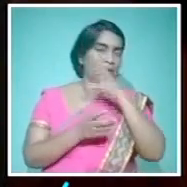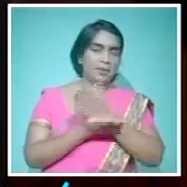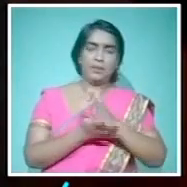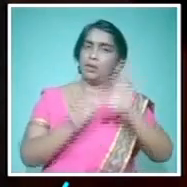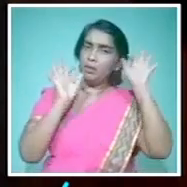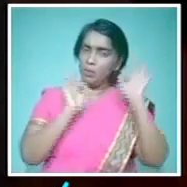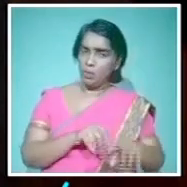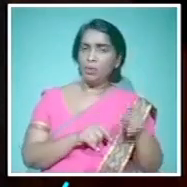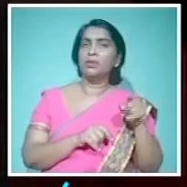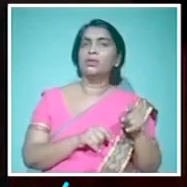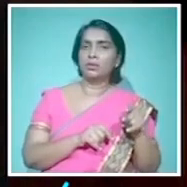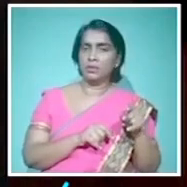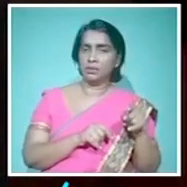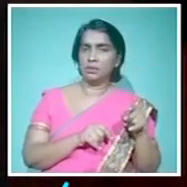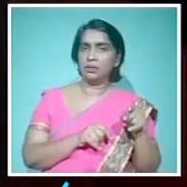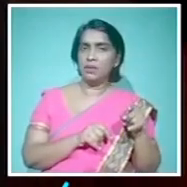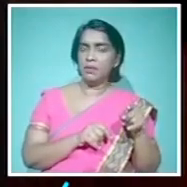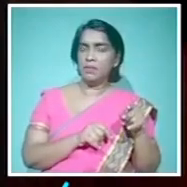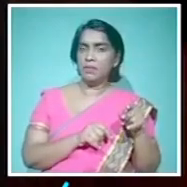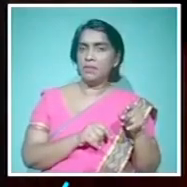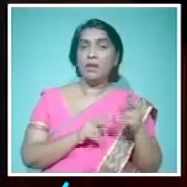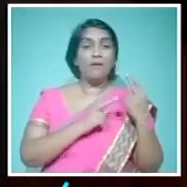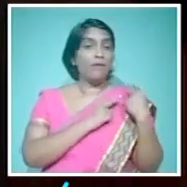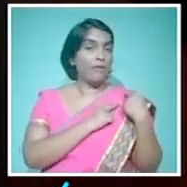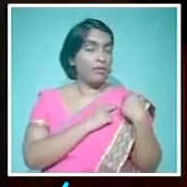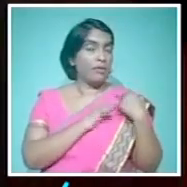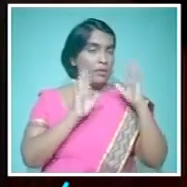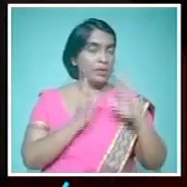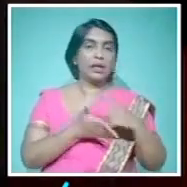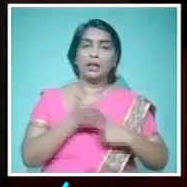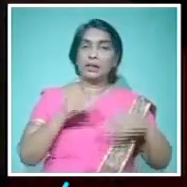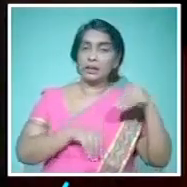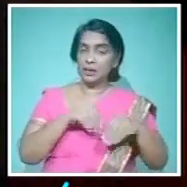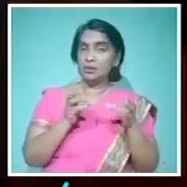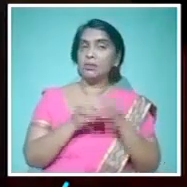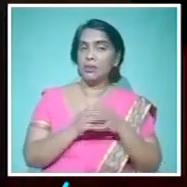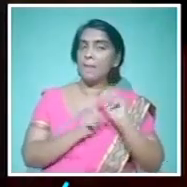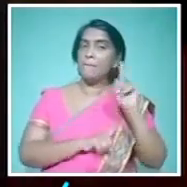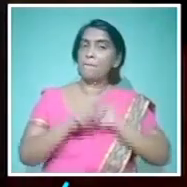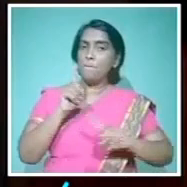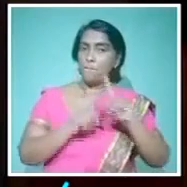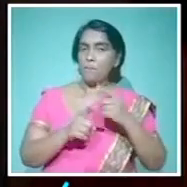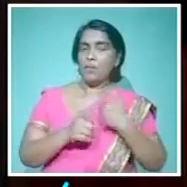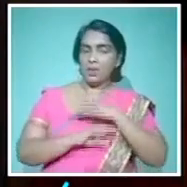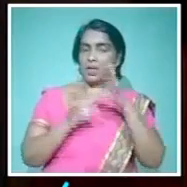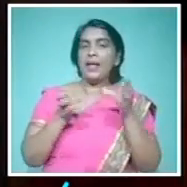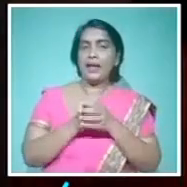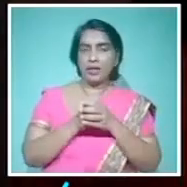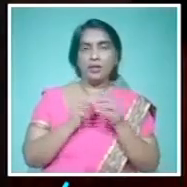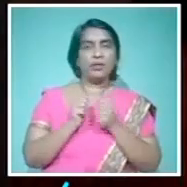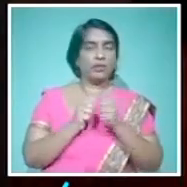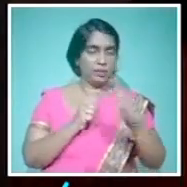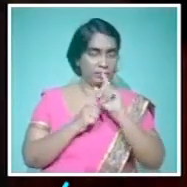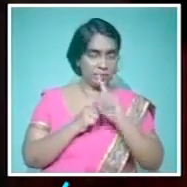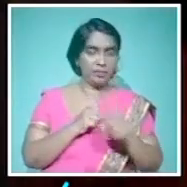तोरव मे वगकिवयुतु देशपालन पक्ष लेस पार्लिमेंतु लेस अपि एकतु वेला कटियुतु करमु कियन